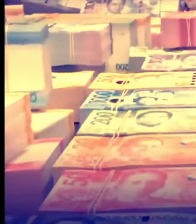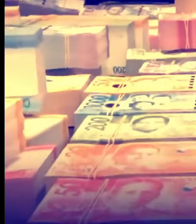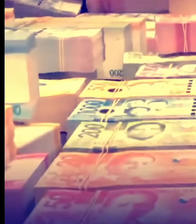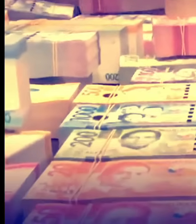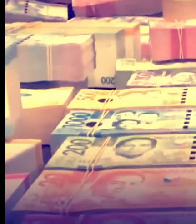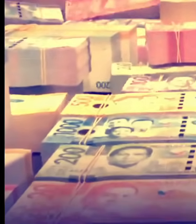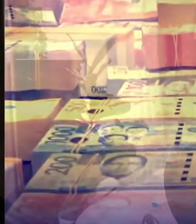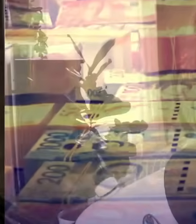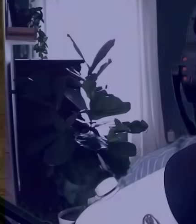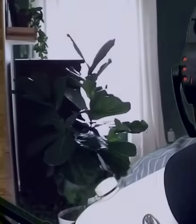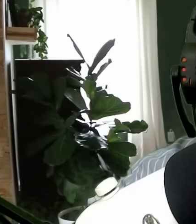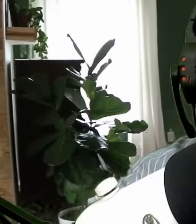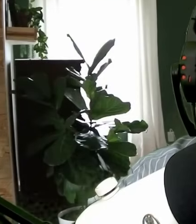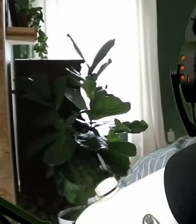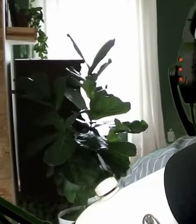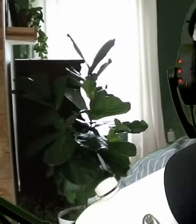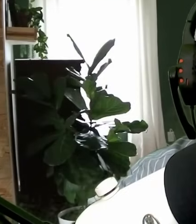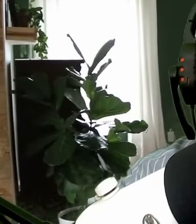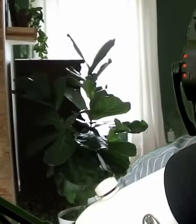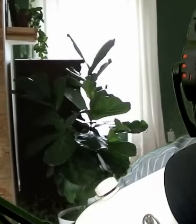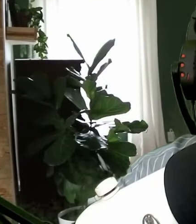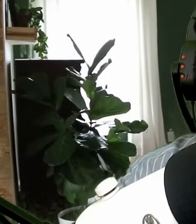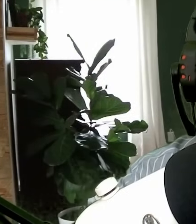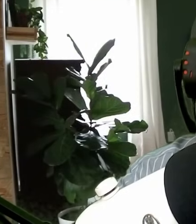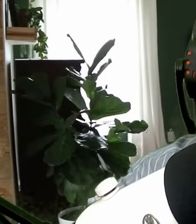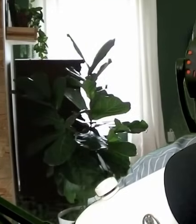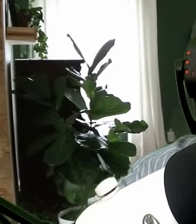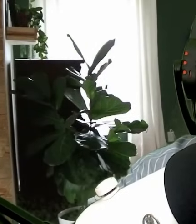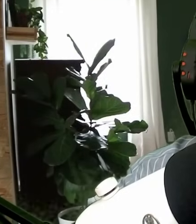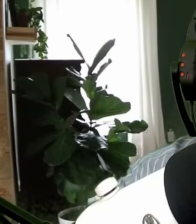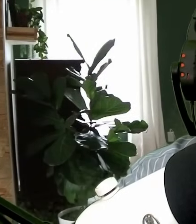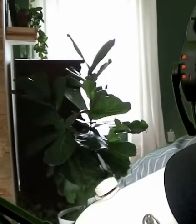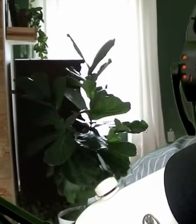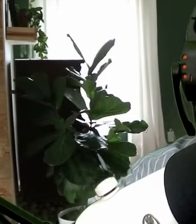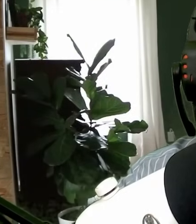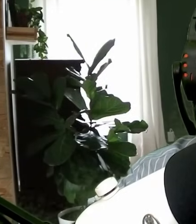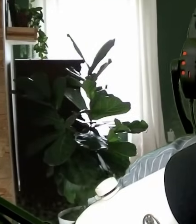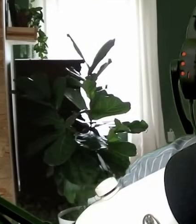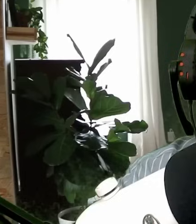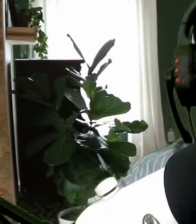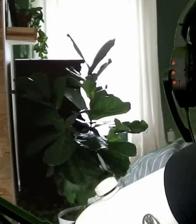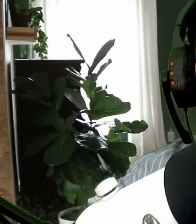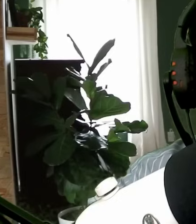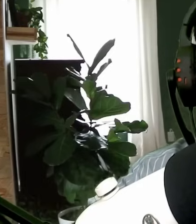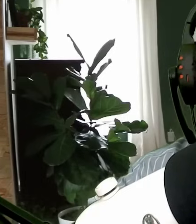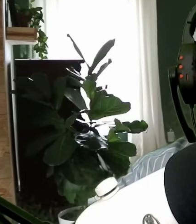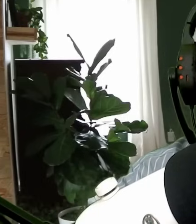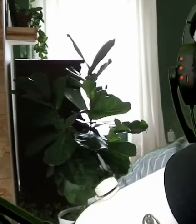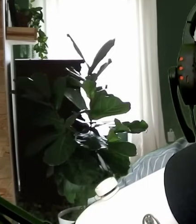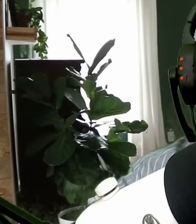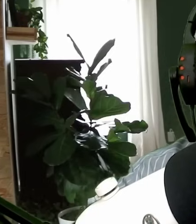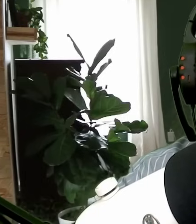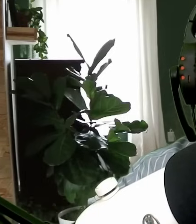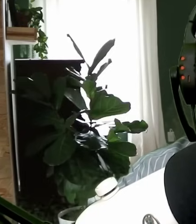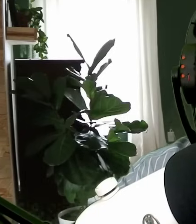kanilang mga ginastos, at yun nga po ay sa pamamagitan nga po ng pandarambong at pagnako po sa kabayan ng bayan. So, baliktad eh, no? Yung mga